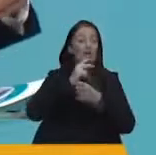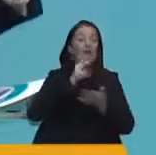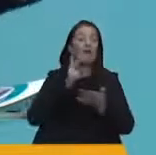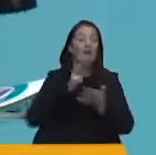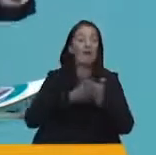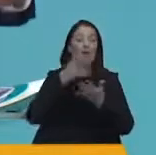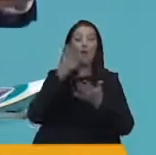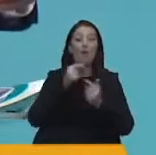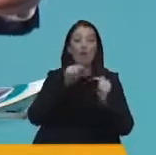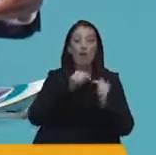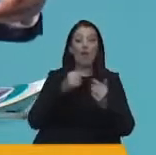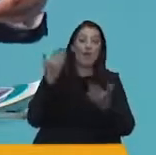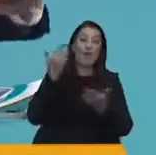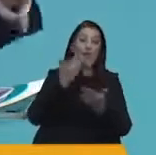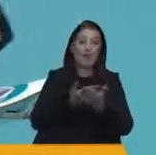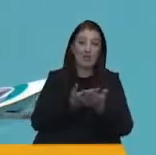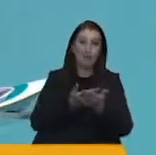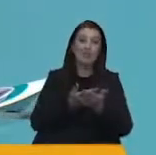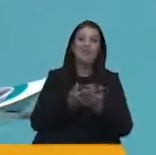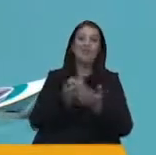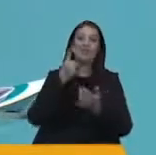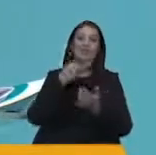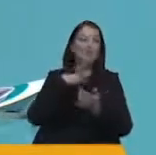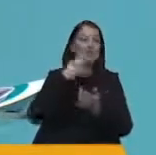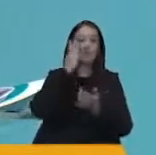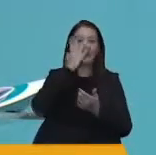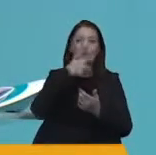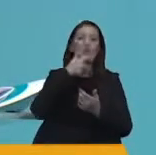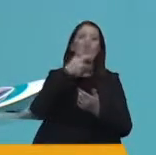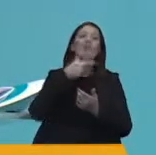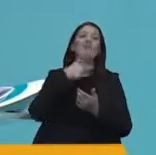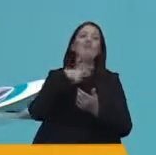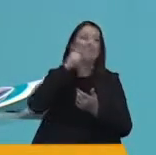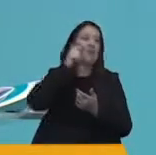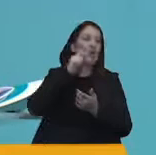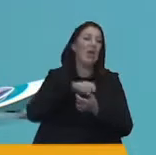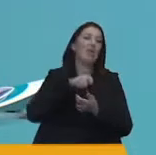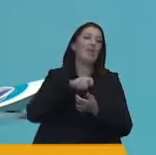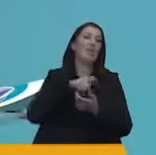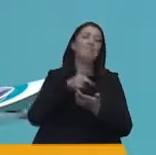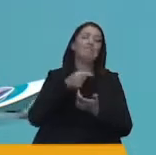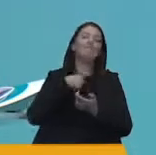olarak buraya getirilmesinden bir mahcubiyet duyduğumu da ifade etmek isterim.